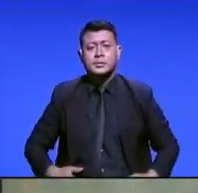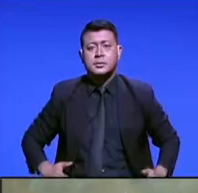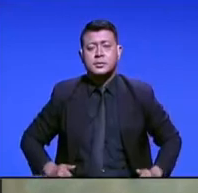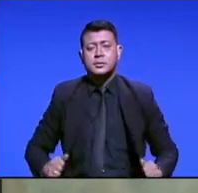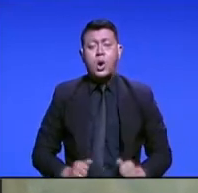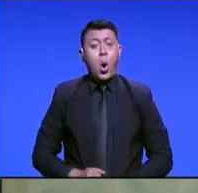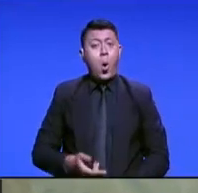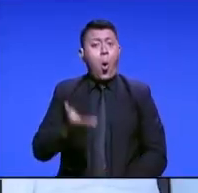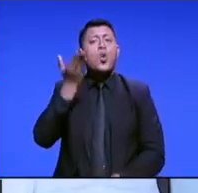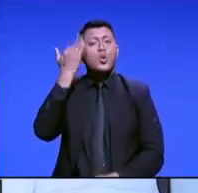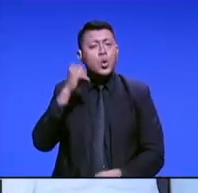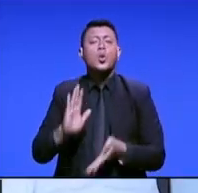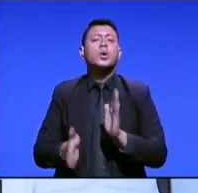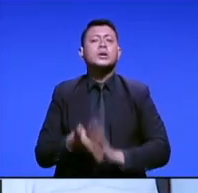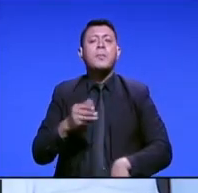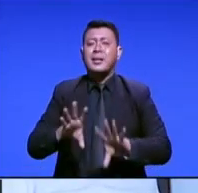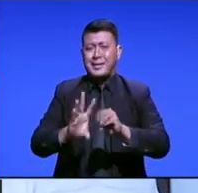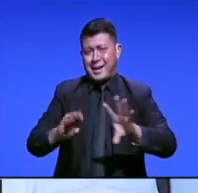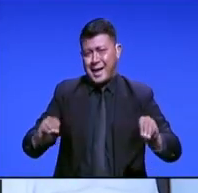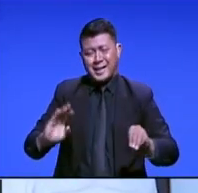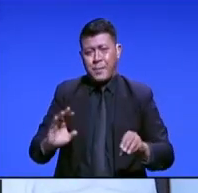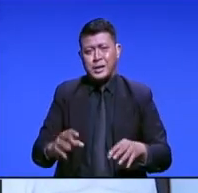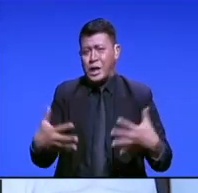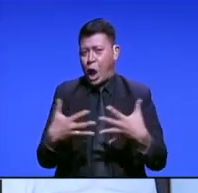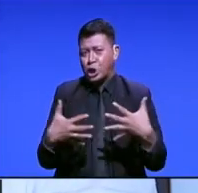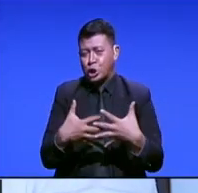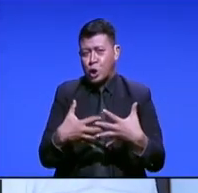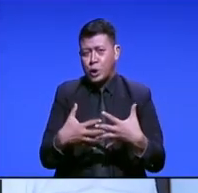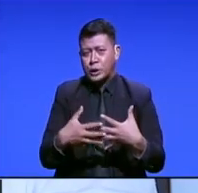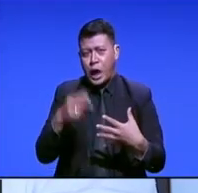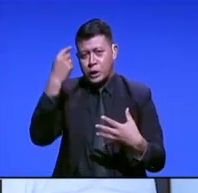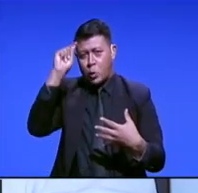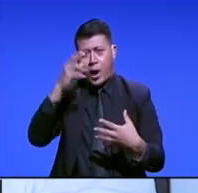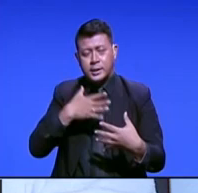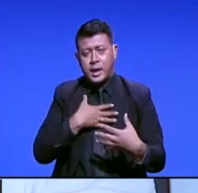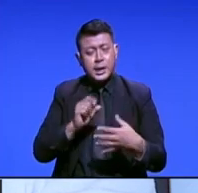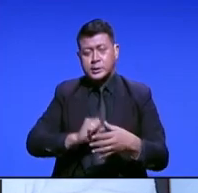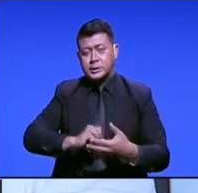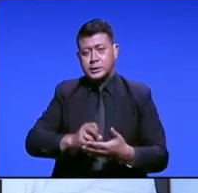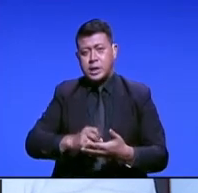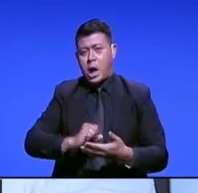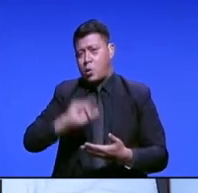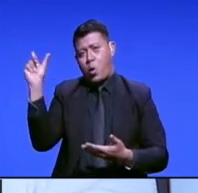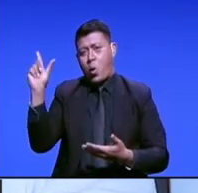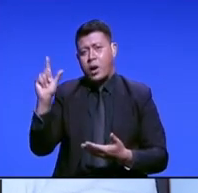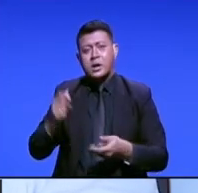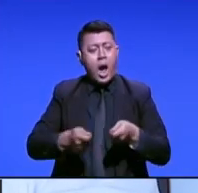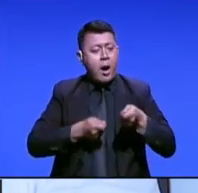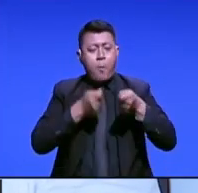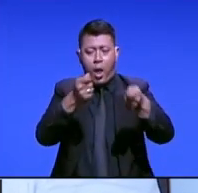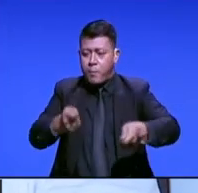Ya, jadi dulu sempat kerja, cuma tidak sesuai dengan bidang saya. Akhirnya saya keluar, saya mencoba lagi, melamar-melamar